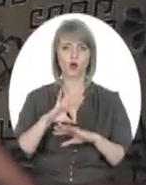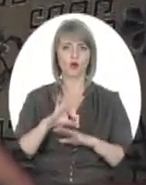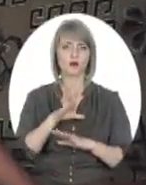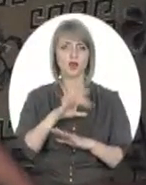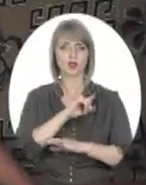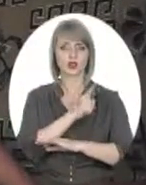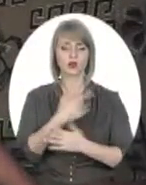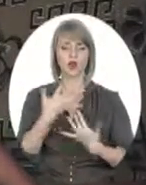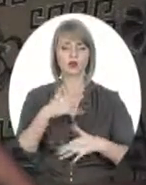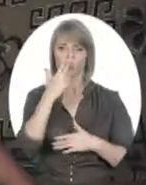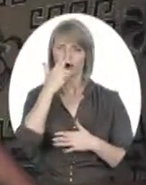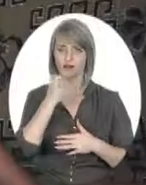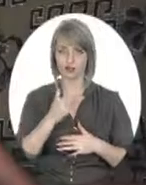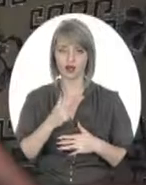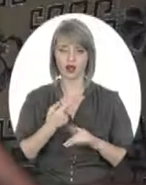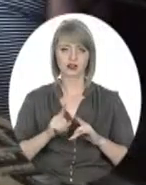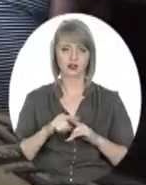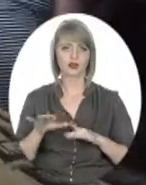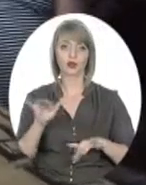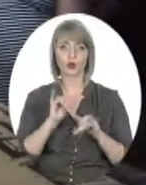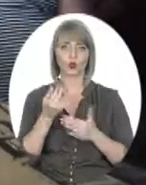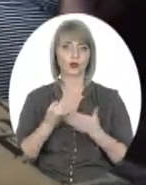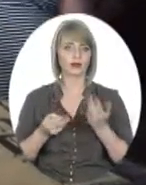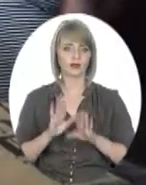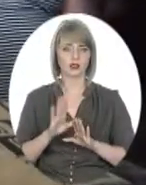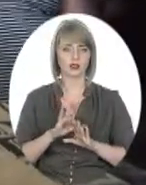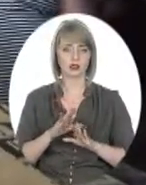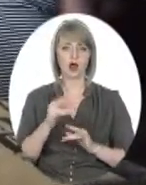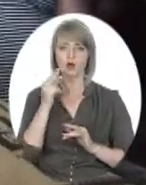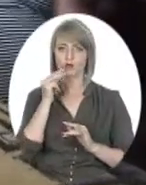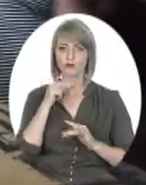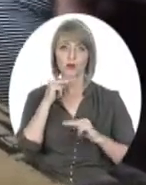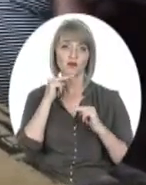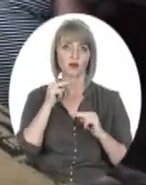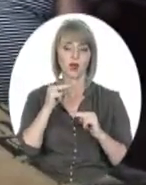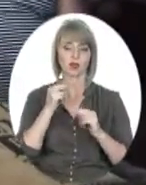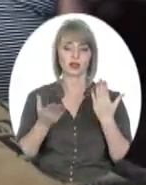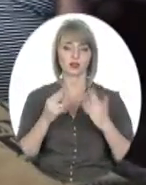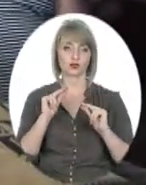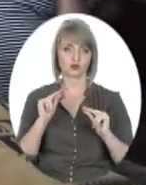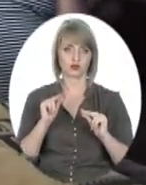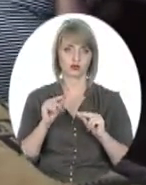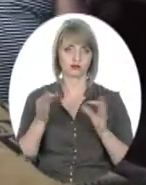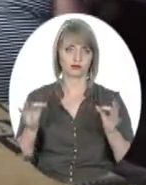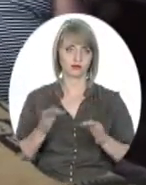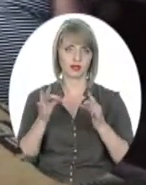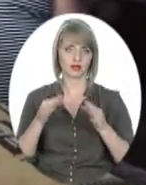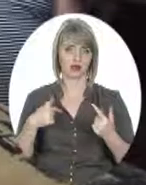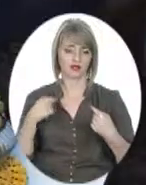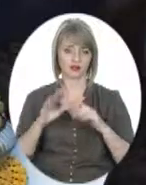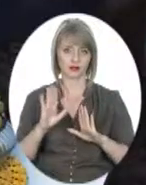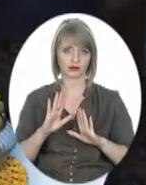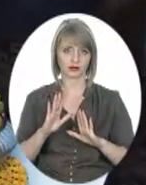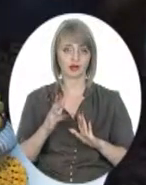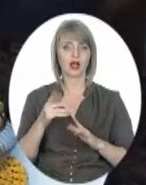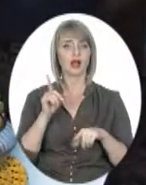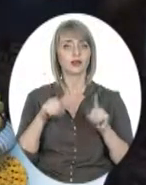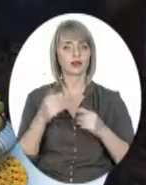человек может, участник может принять только в 3 видах, а она во всех 5. То есть мы с ней, как бы она и в плавании у